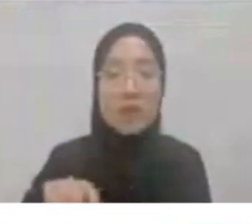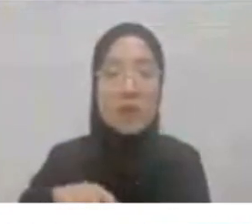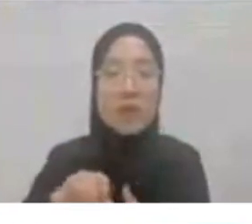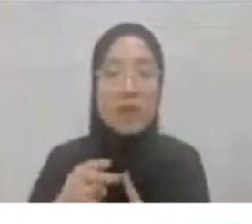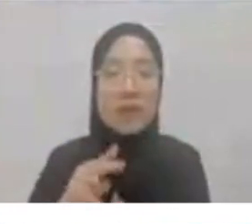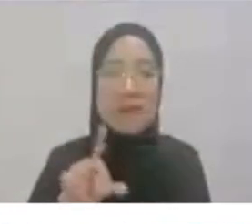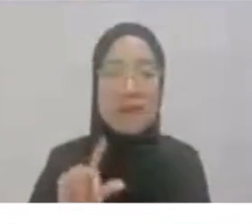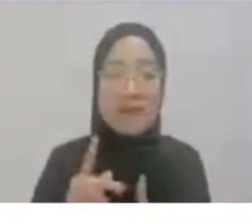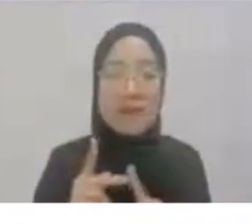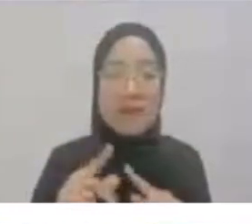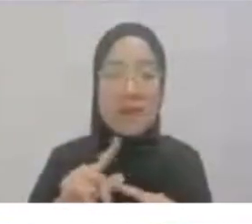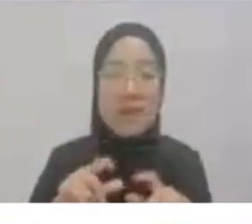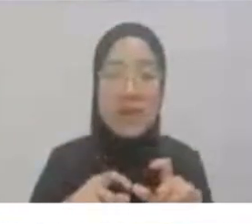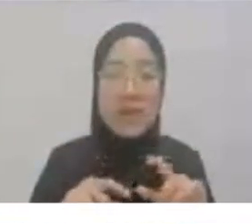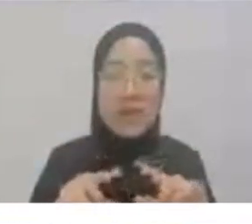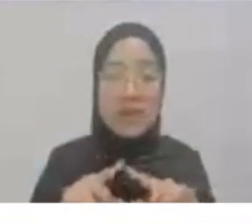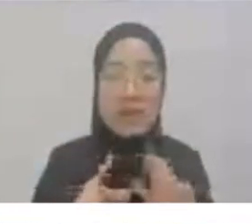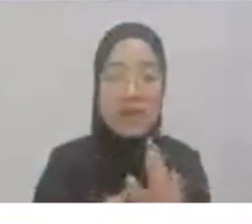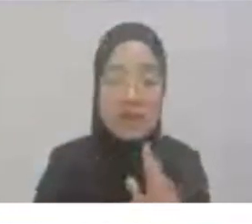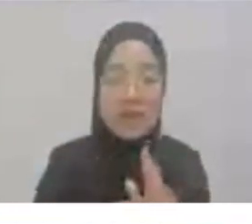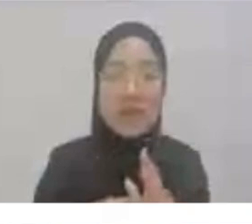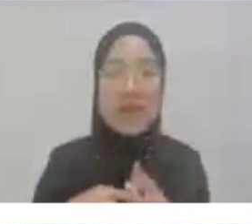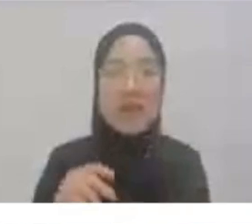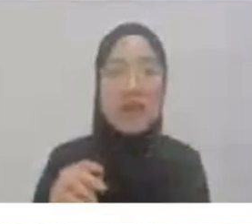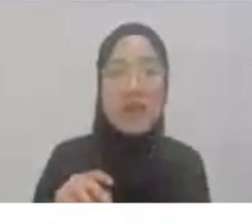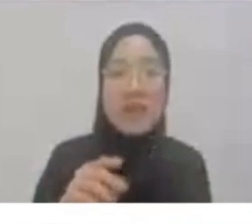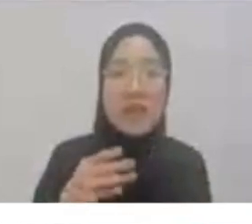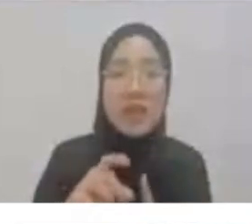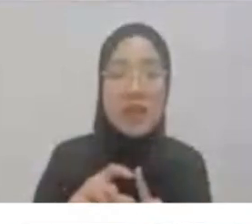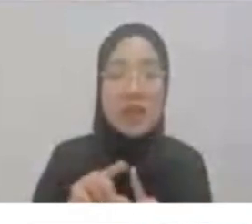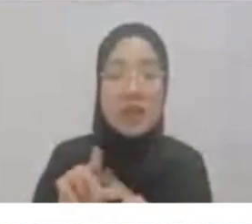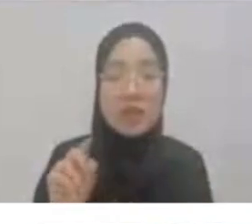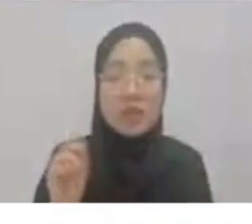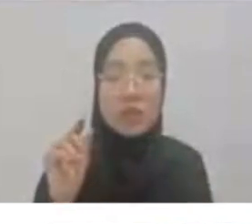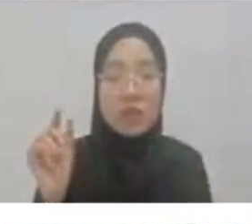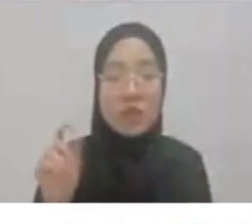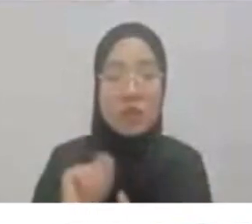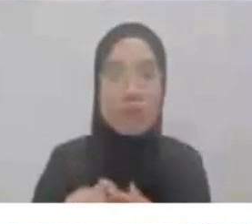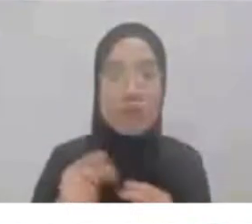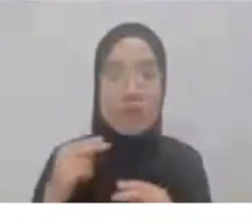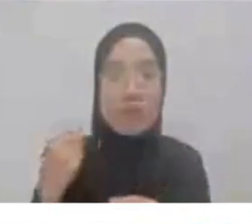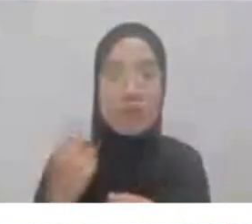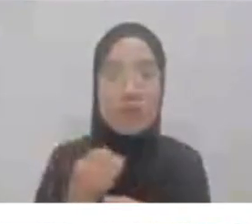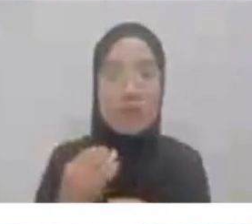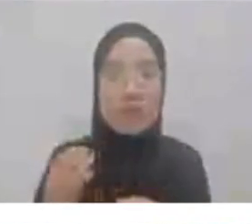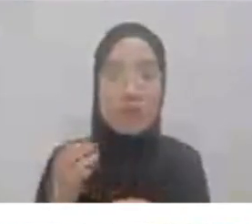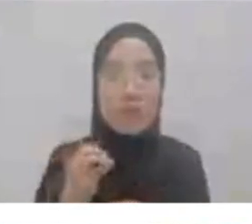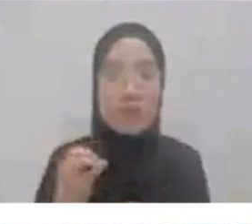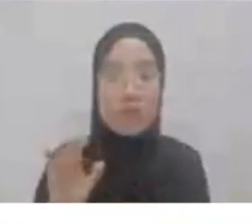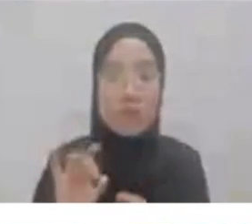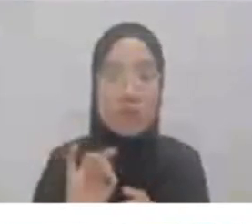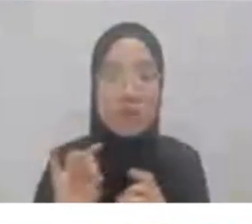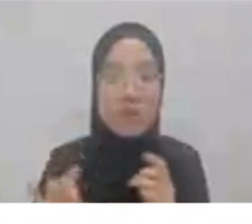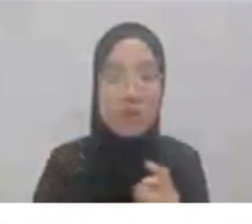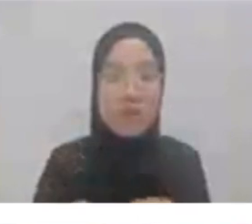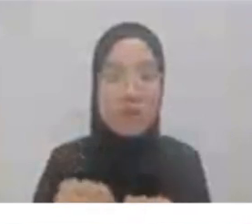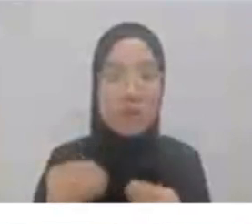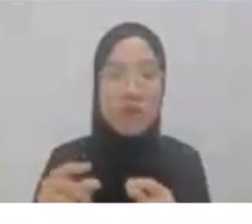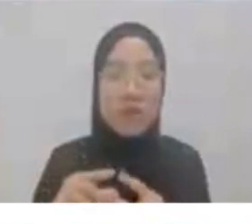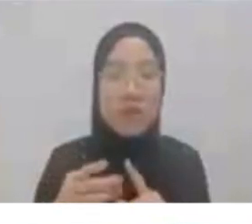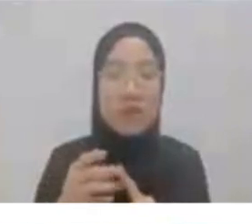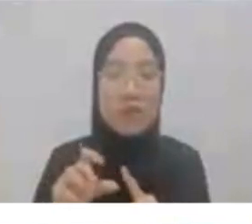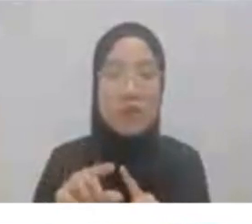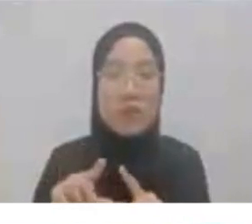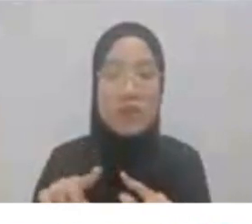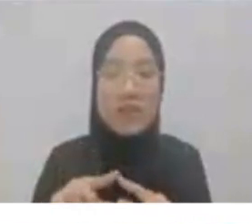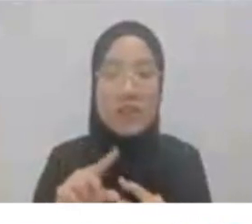dan sekretaris jenderal dan ini berdasarkan surat kuasa khusus nomor 005 dan seterusnya memberi kuasa kepada Abdul Aziz saleh dan kawan-kawan semuanya adal advokat dan